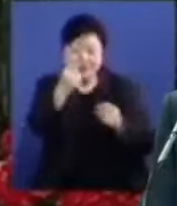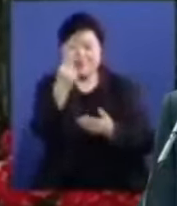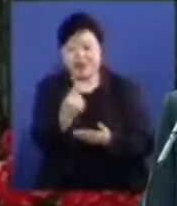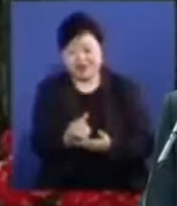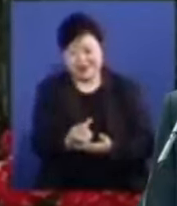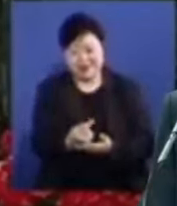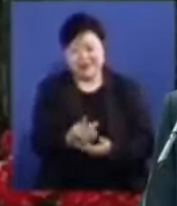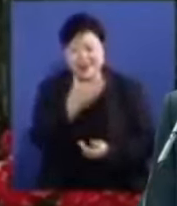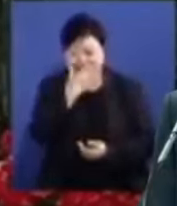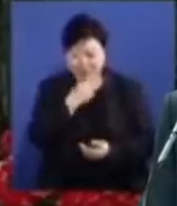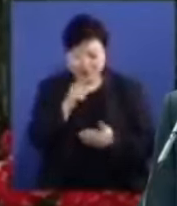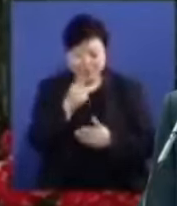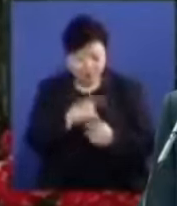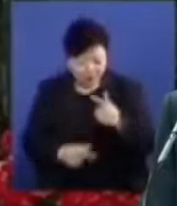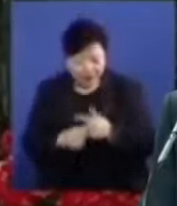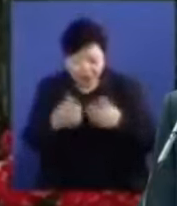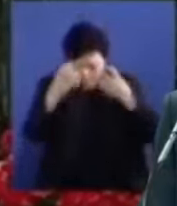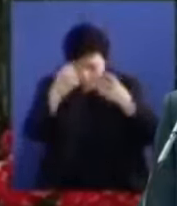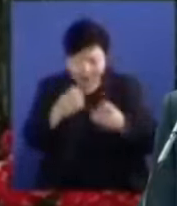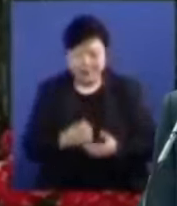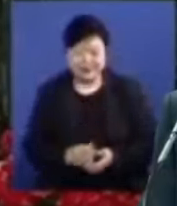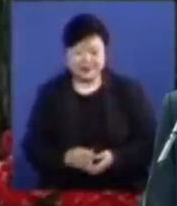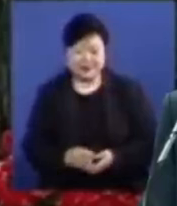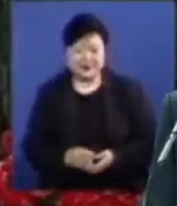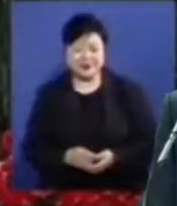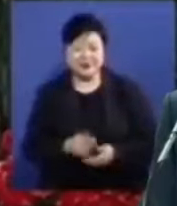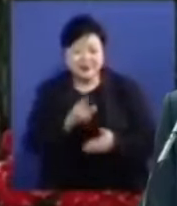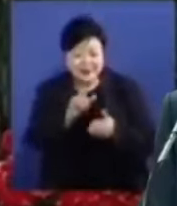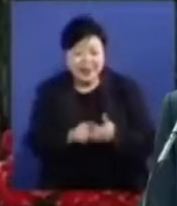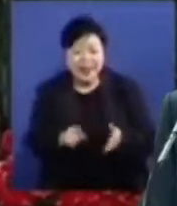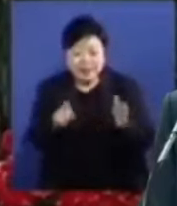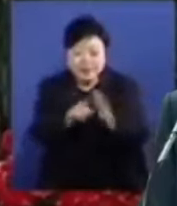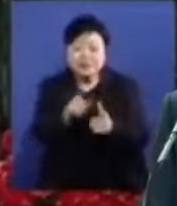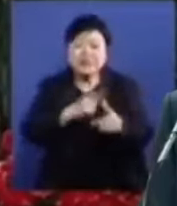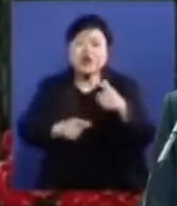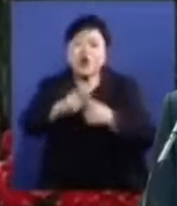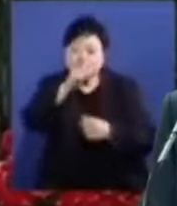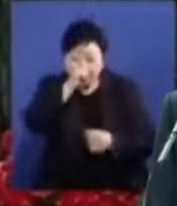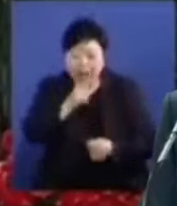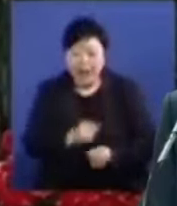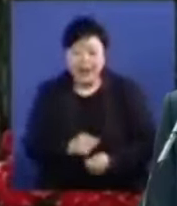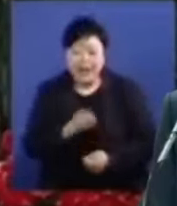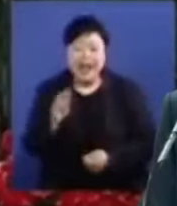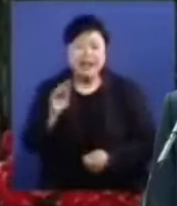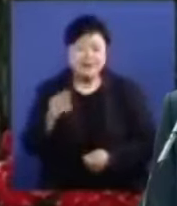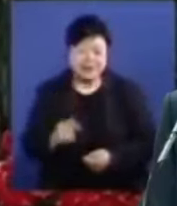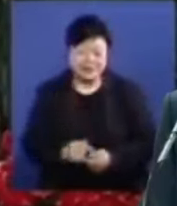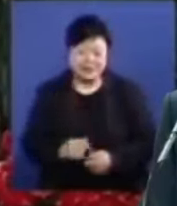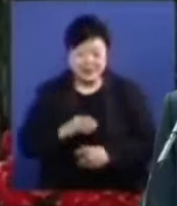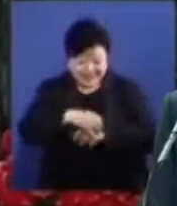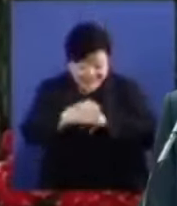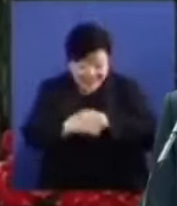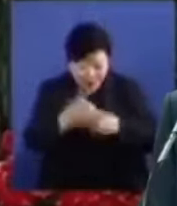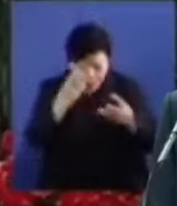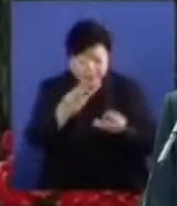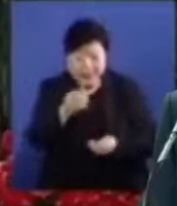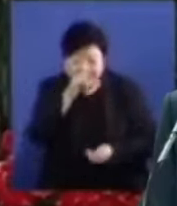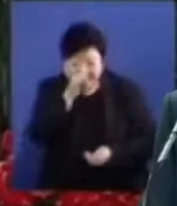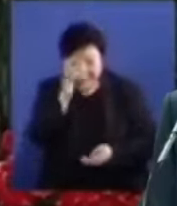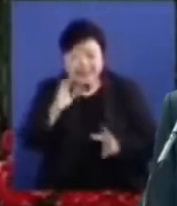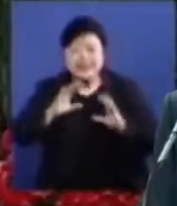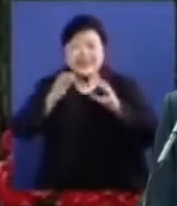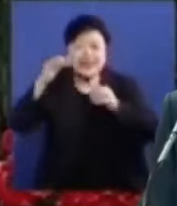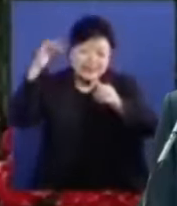그래서 행복한 때보다 고난을 처한 때가 신앙에 더 좋다. 칼빈은 이 세상에 고통이 많은 것은